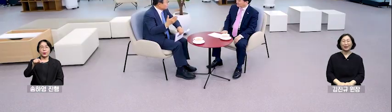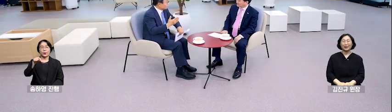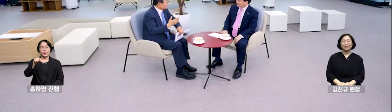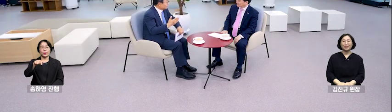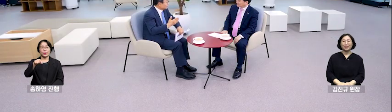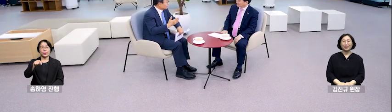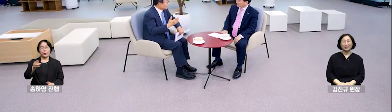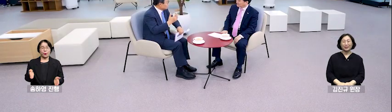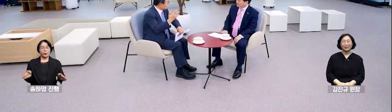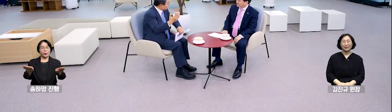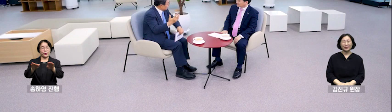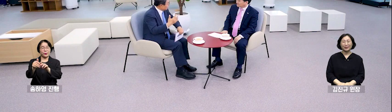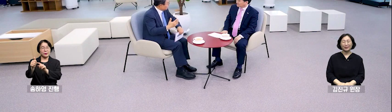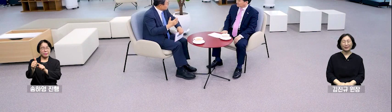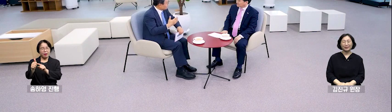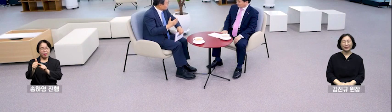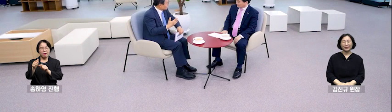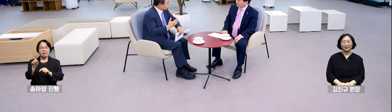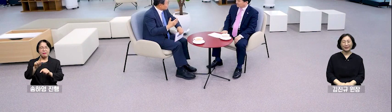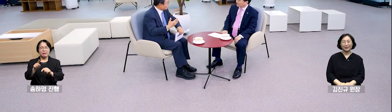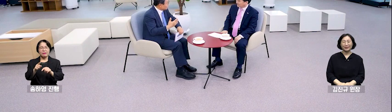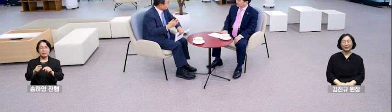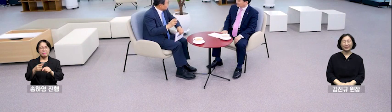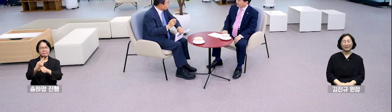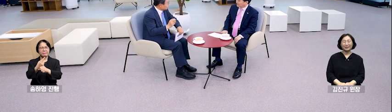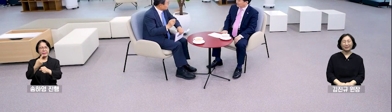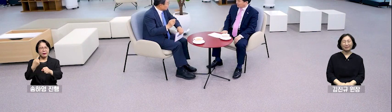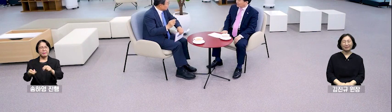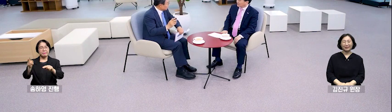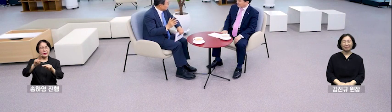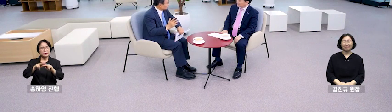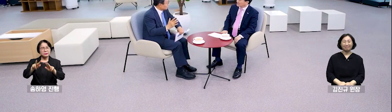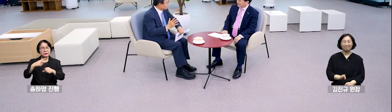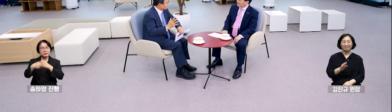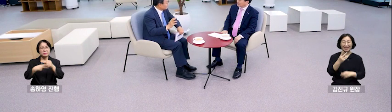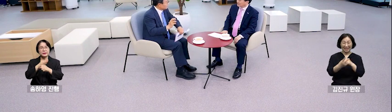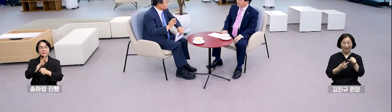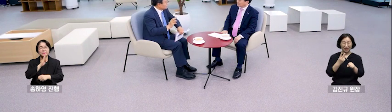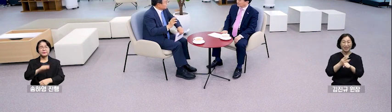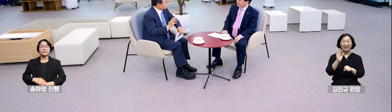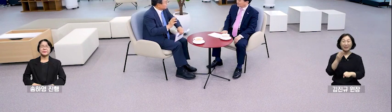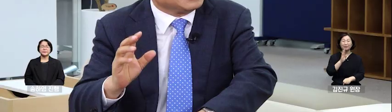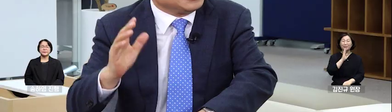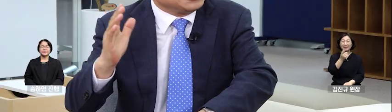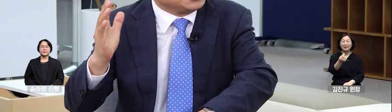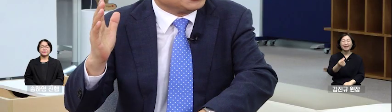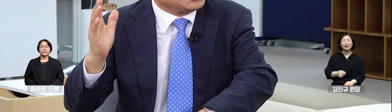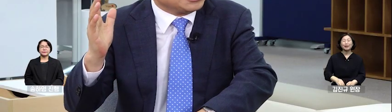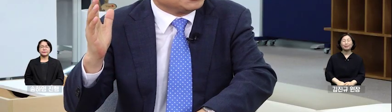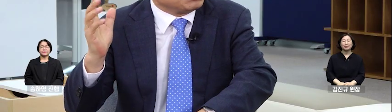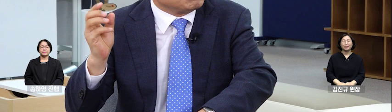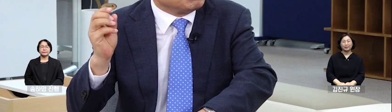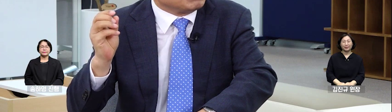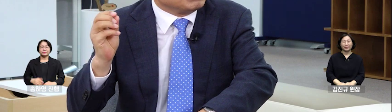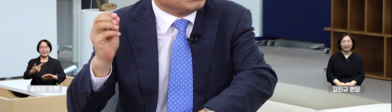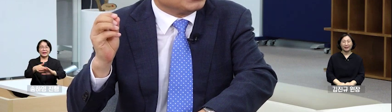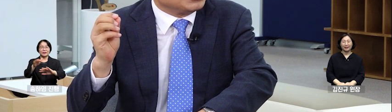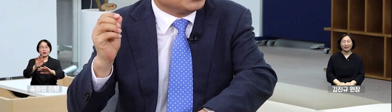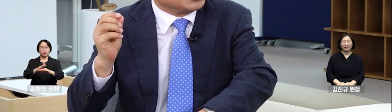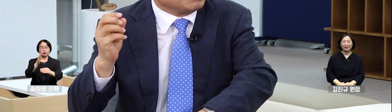원장님 5 2년 전쯤에 원장님께 셔 가지고 이제 이전 좀더 내내 2년 됐습니다 그때 이제 대전